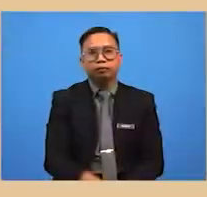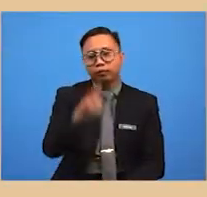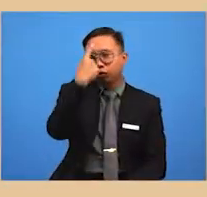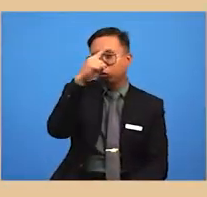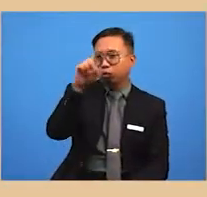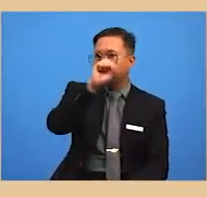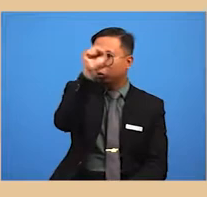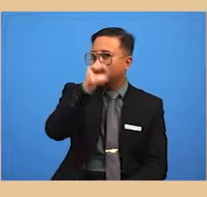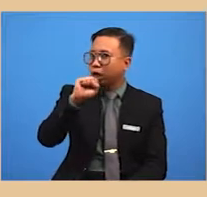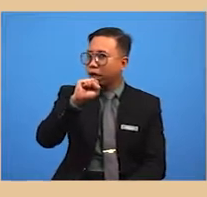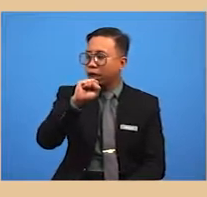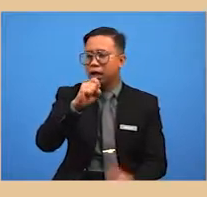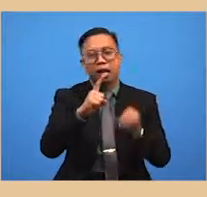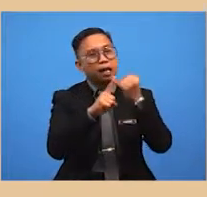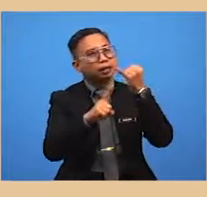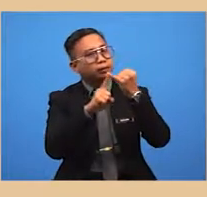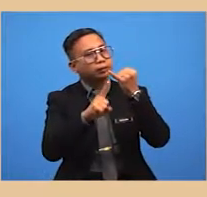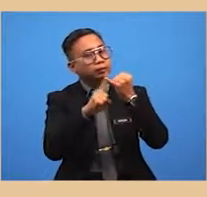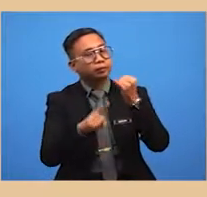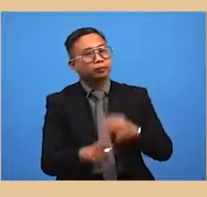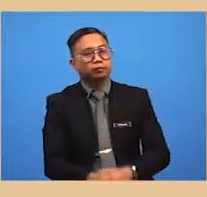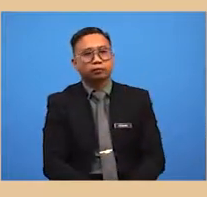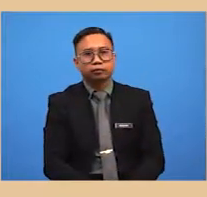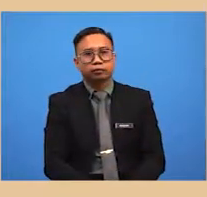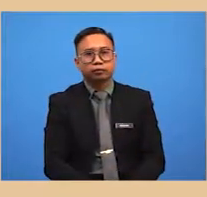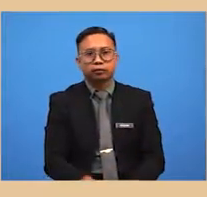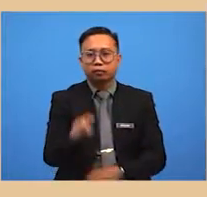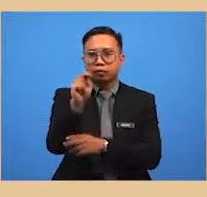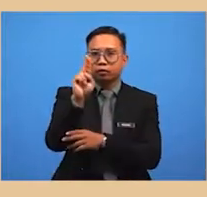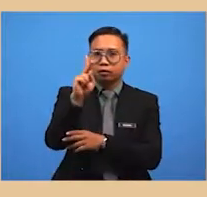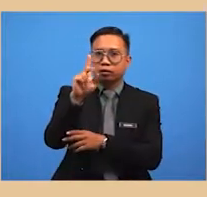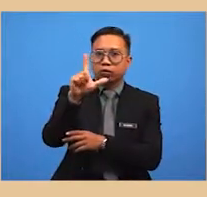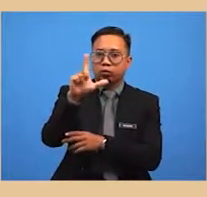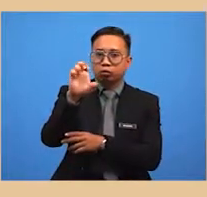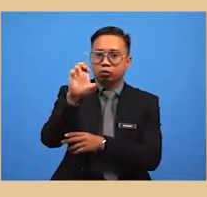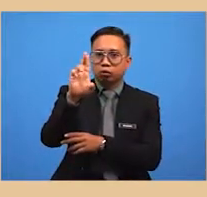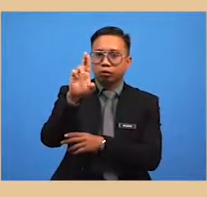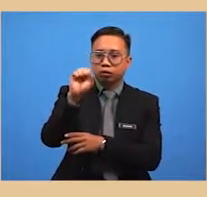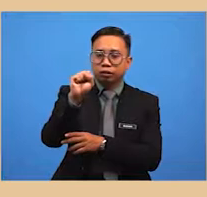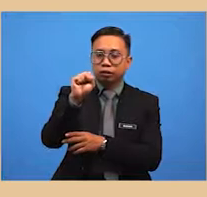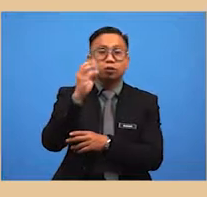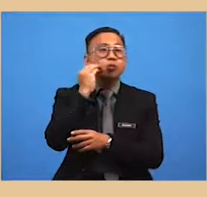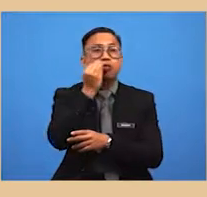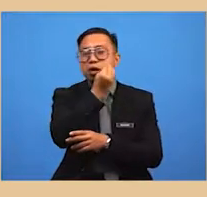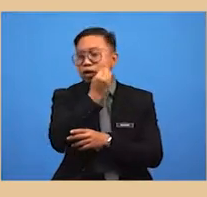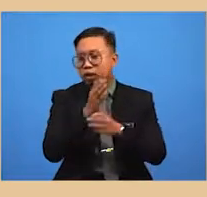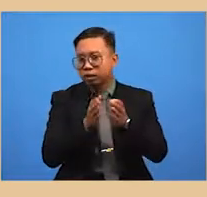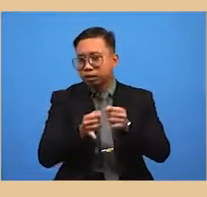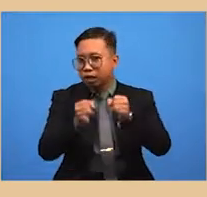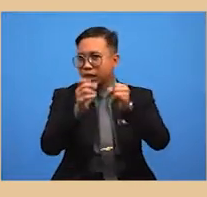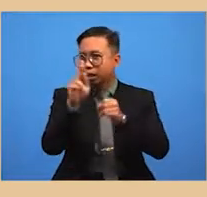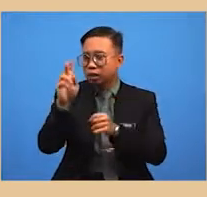untuk soalan yang terakhir. Nukleus debunga menjalankan